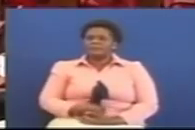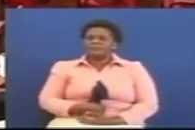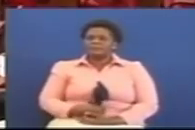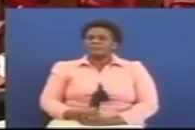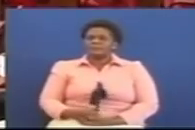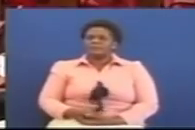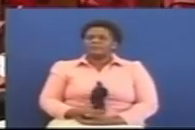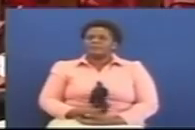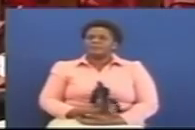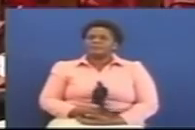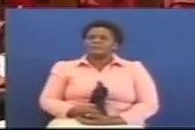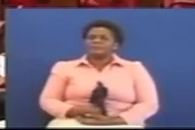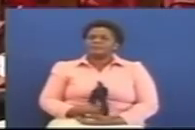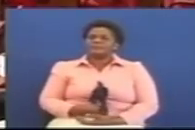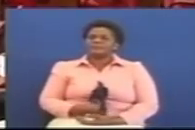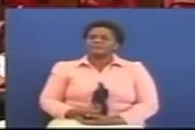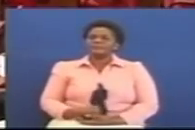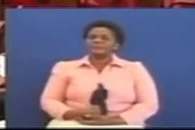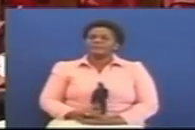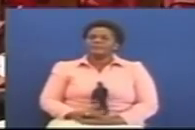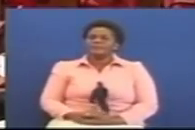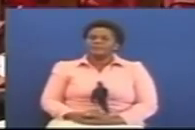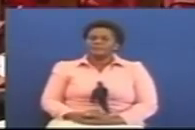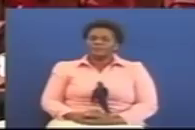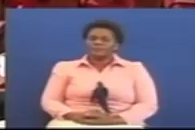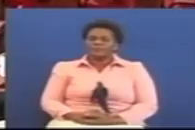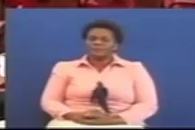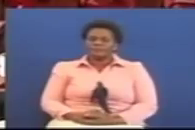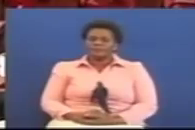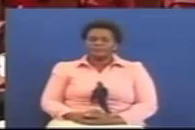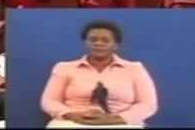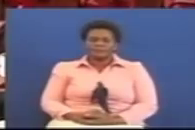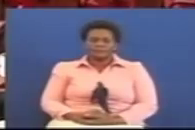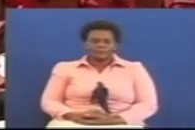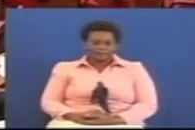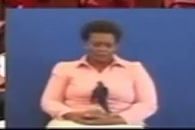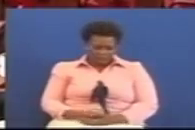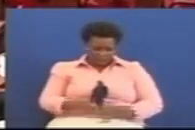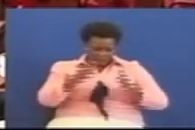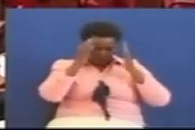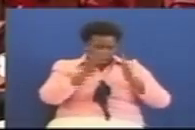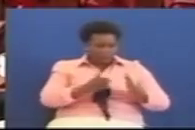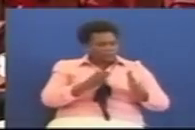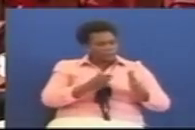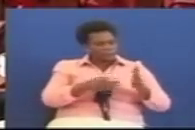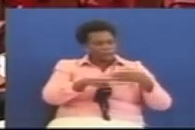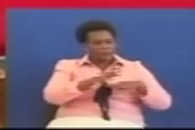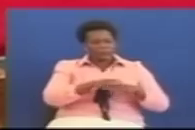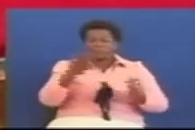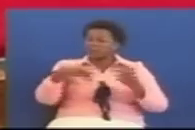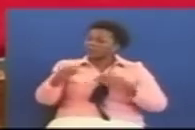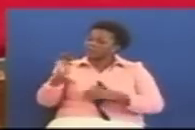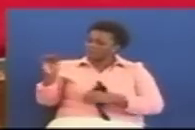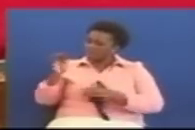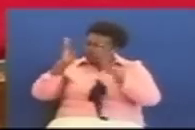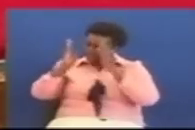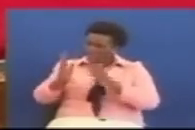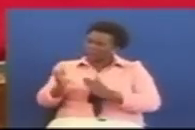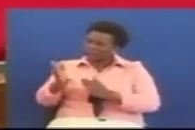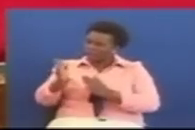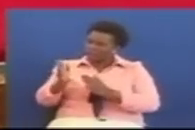Dr. Mahiga. Mheshimiwa mwenyekiti, nataka kumhakikishia Mheshimiwa